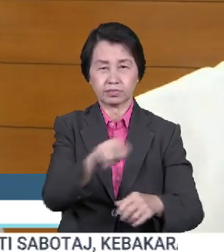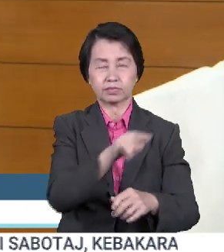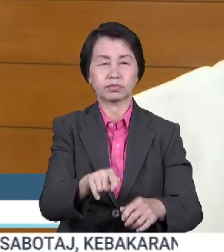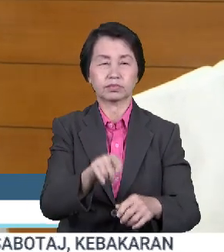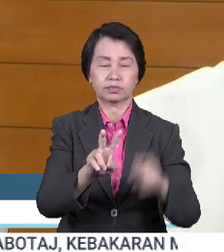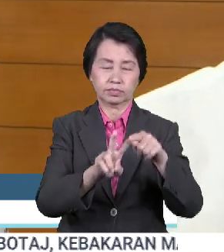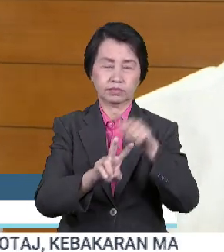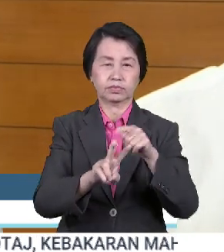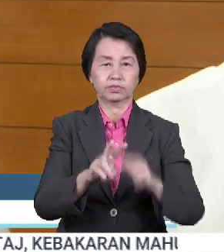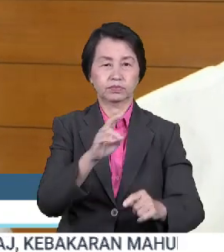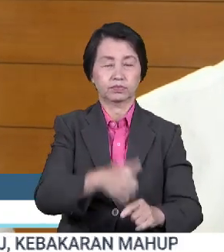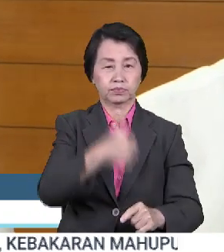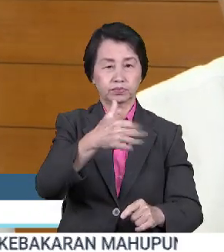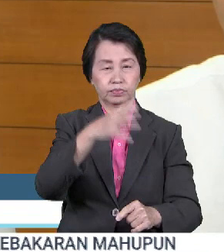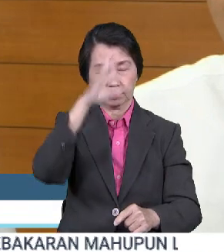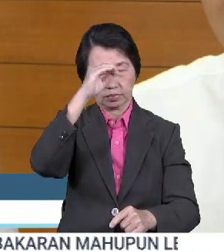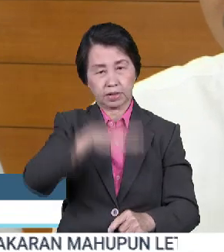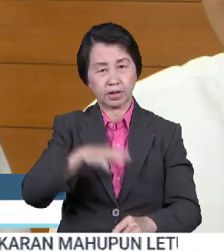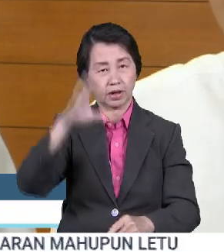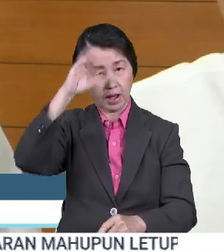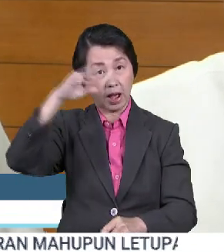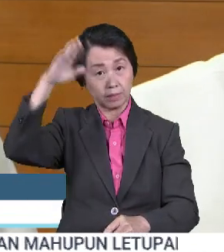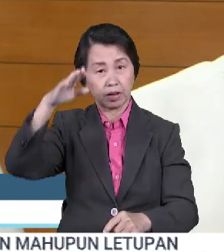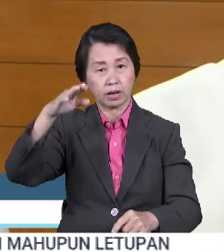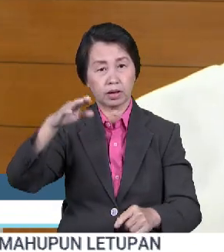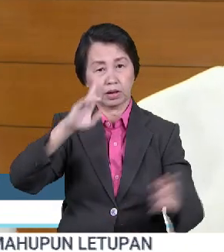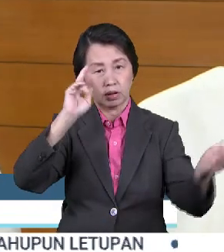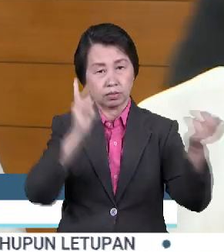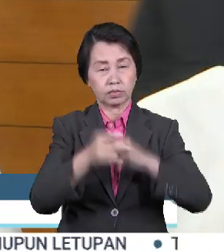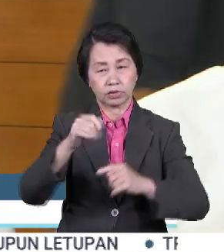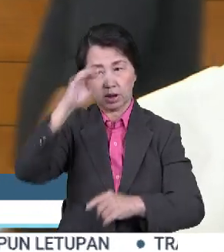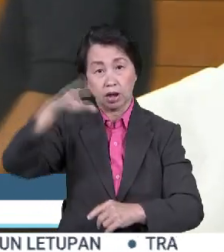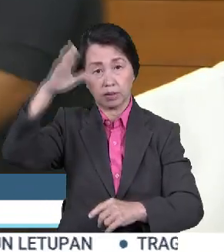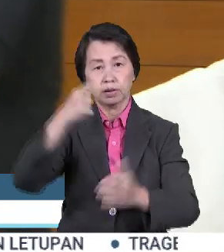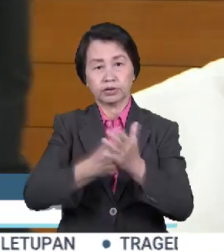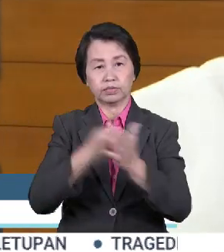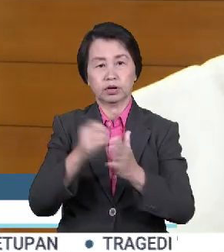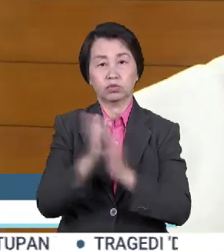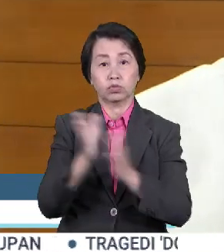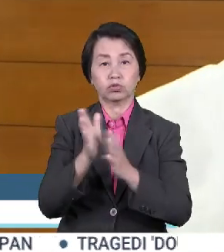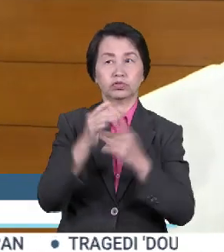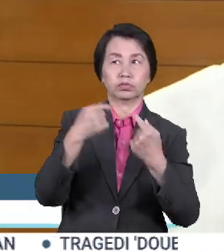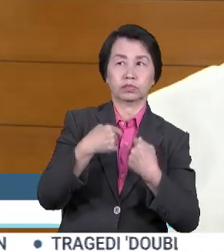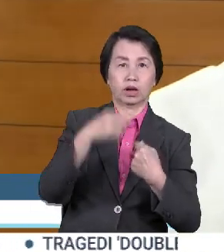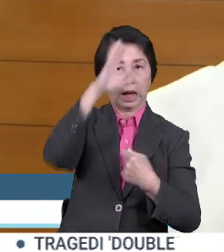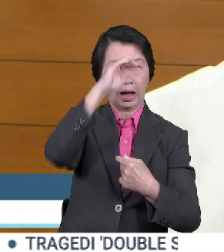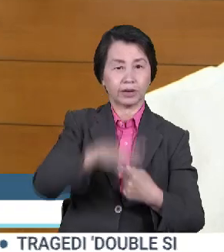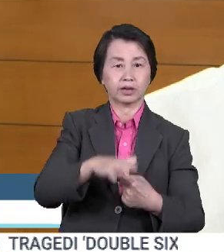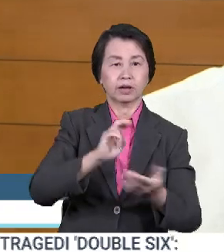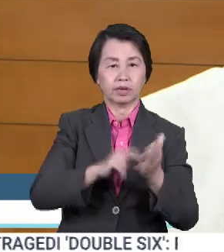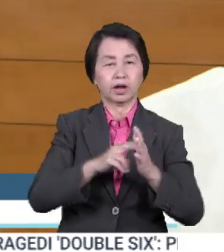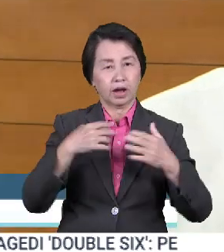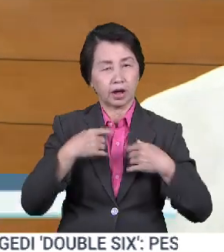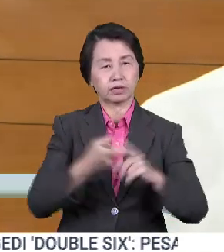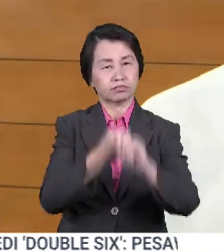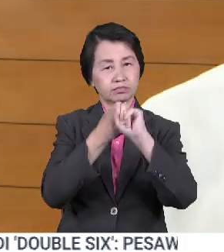mana heroin dengan abang tu berjaya mengubah keadaan seorang abang tu, tiba-tiba memuji dia pula. Maksudnya ada